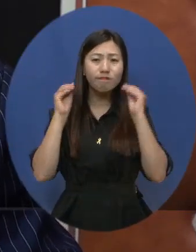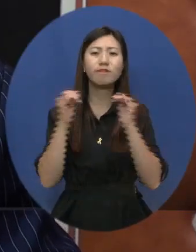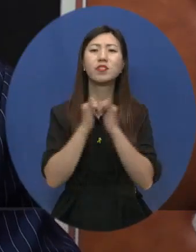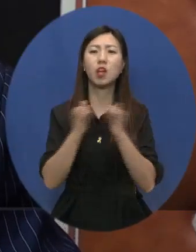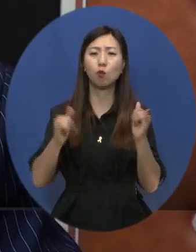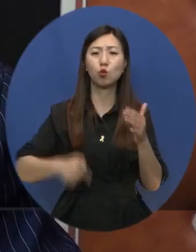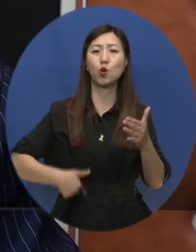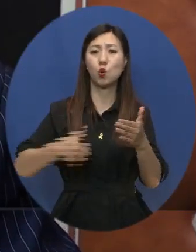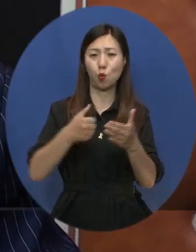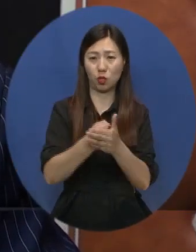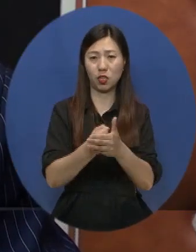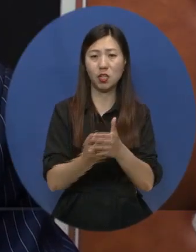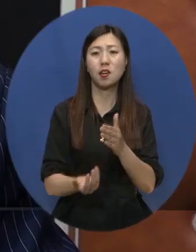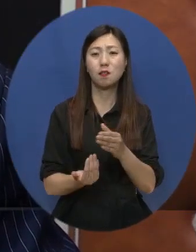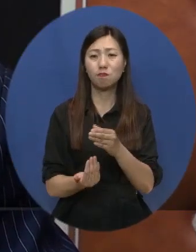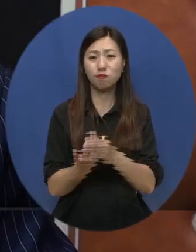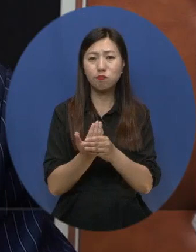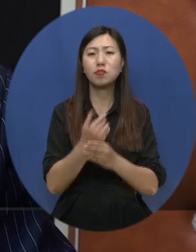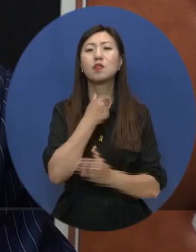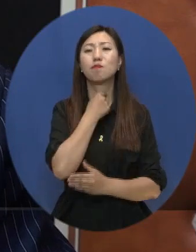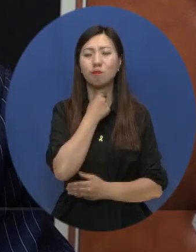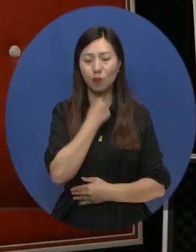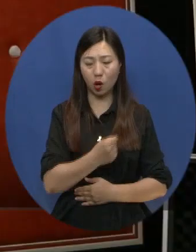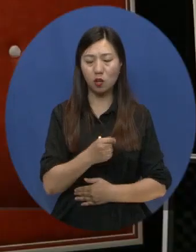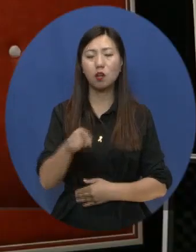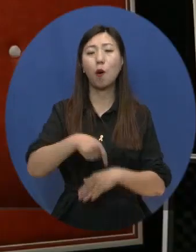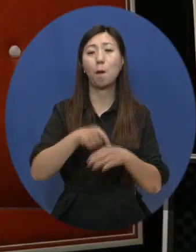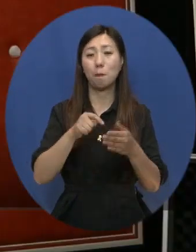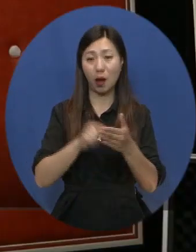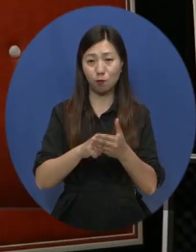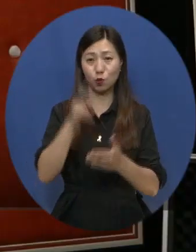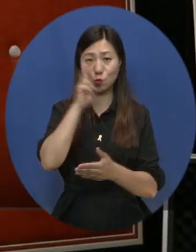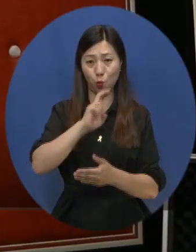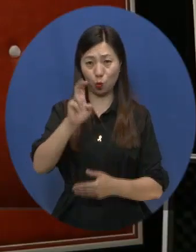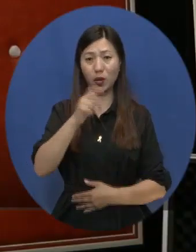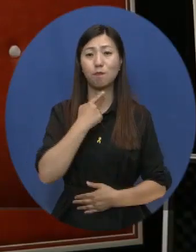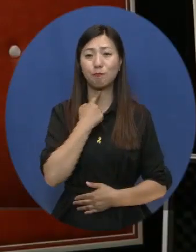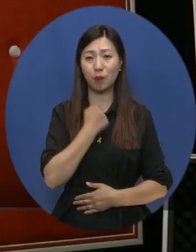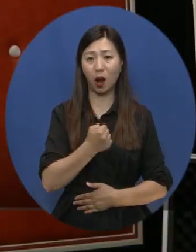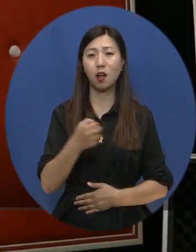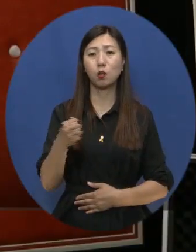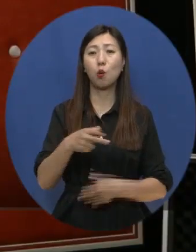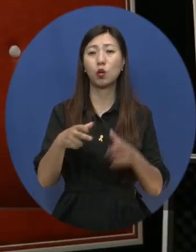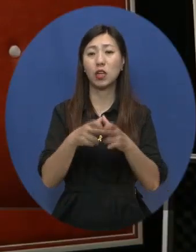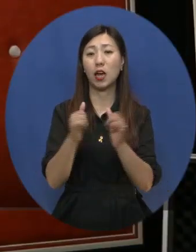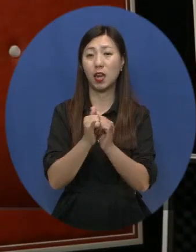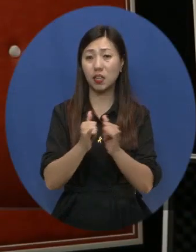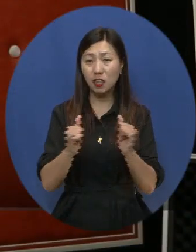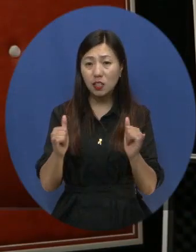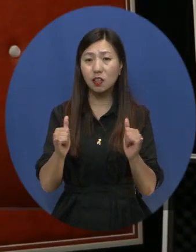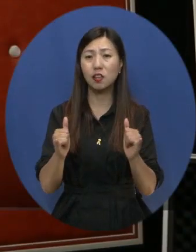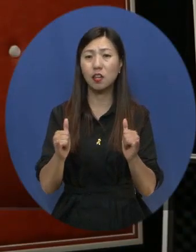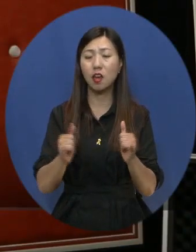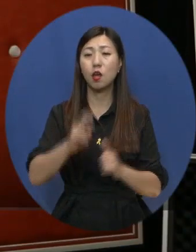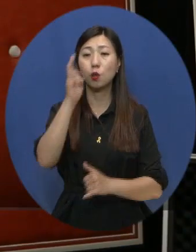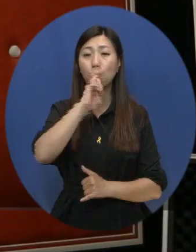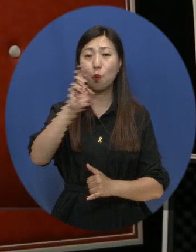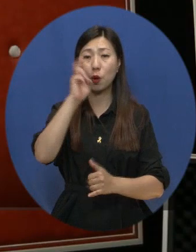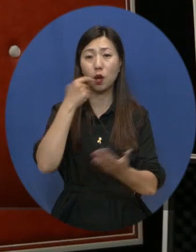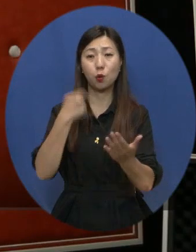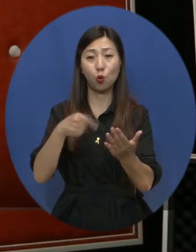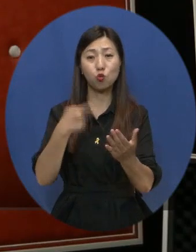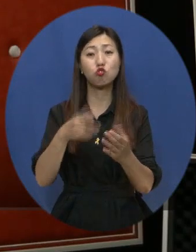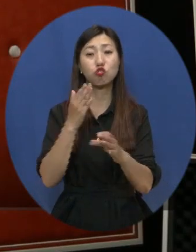바래요. 그런 마음으로 노래를 불렀고 또 뭐 장애인들 음악 교실도 하고